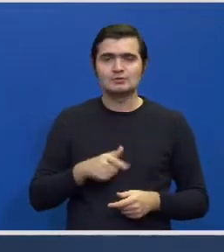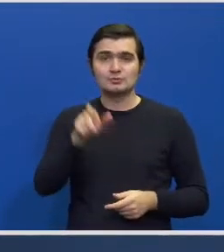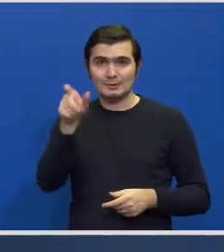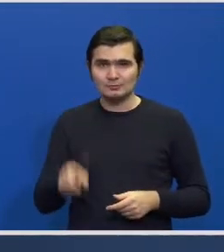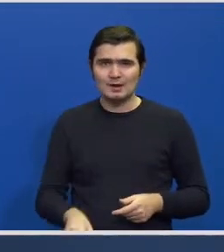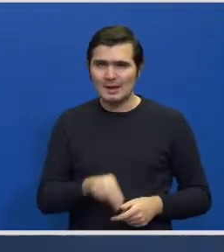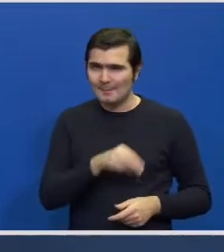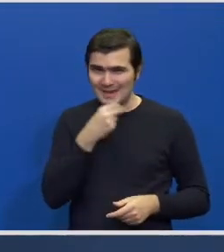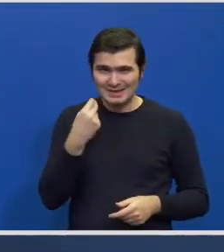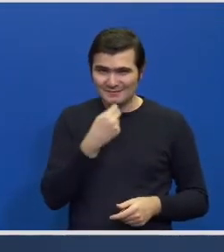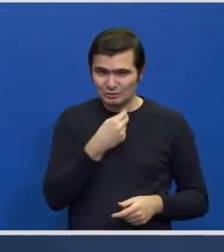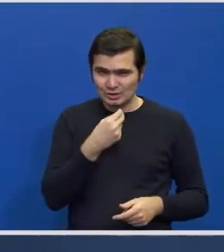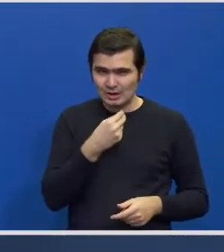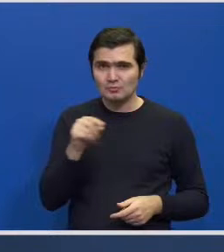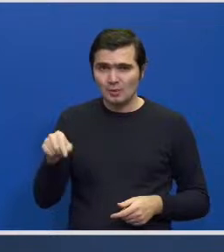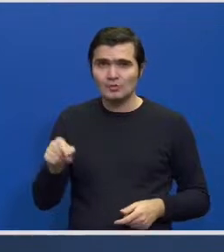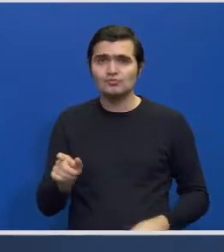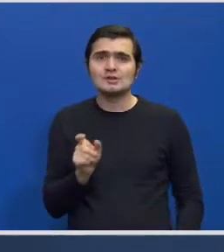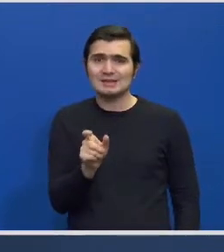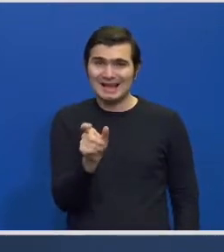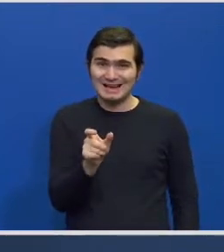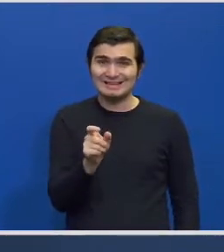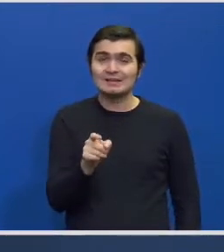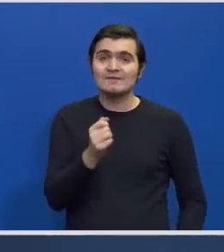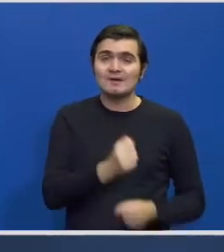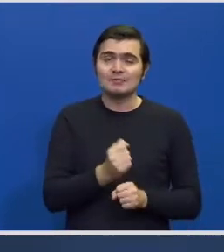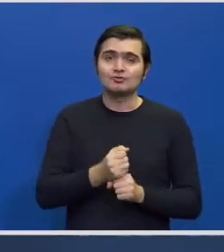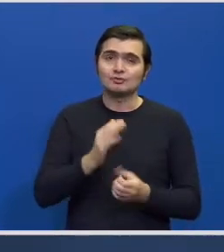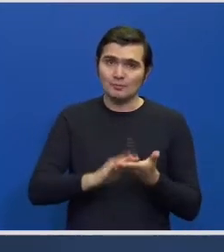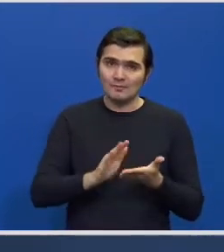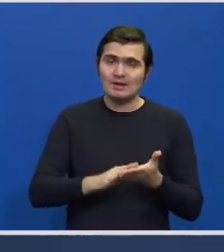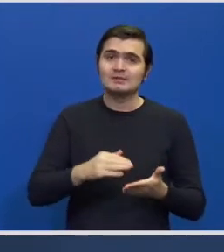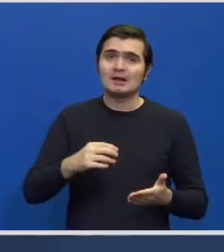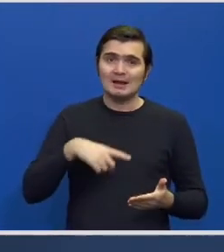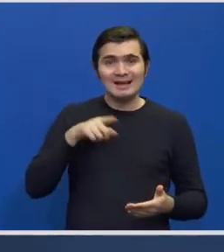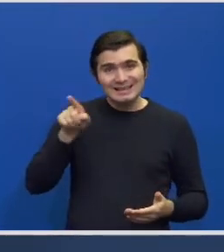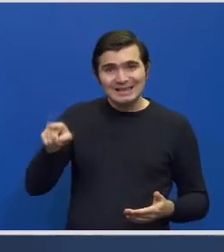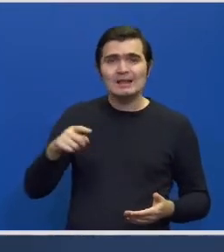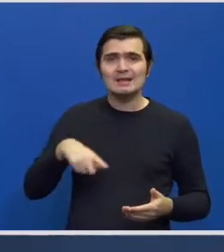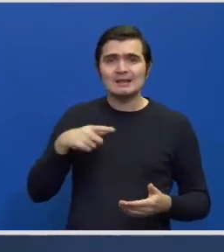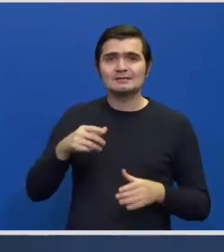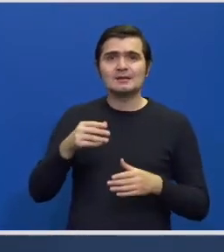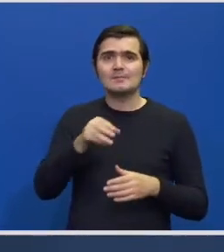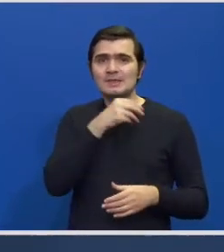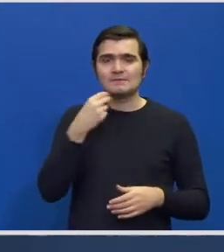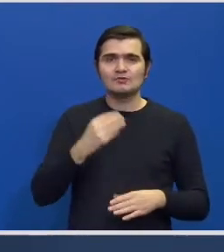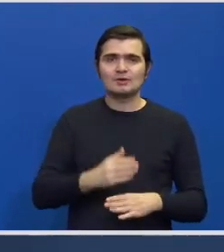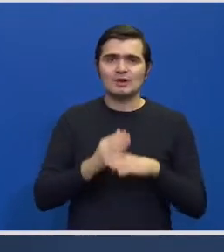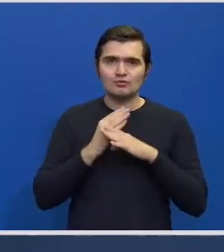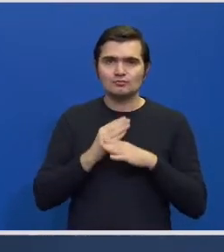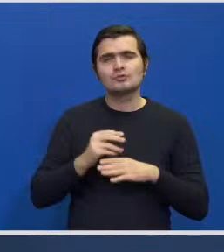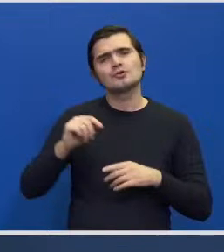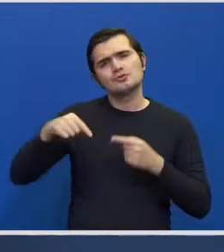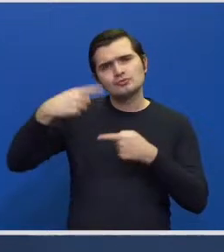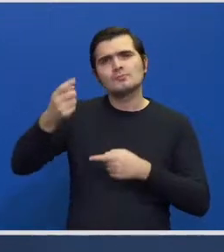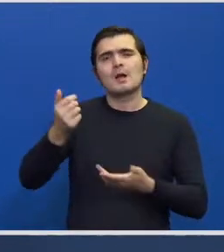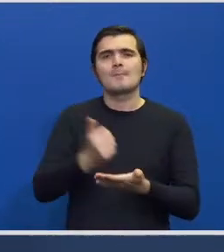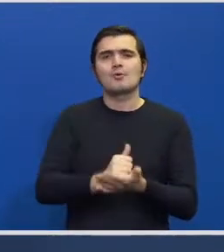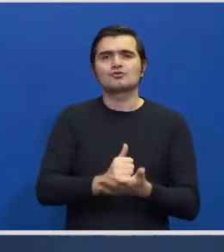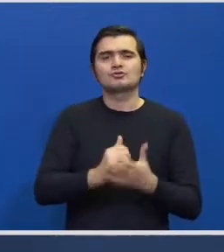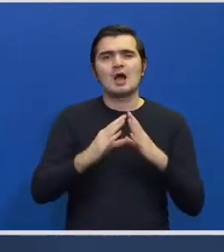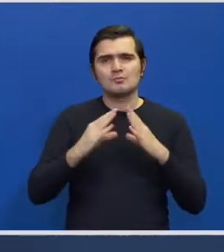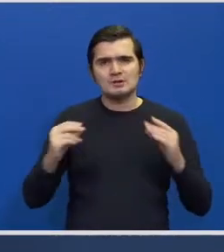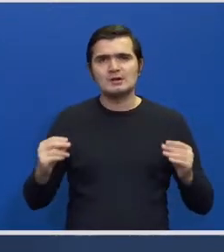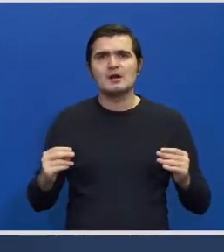beneficiarul, prin intermediul cardului, face dovada că este beneficiar al acestui tip de ajutor,